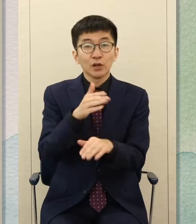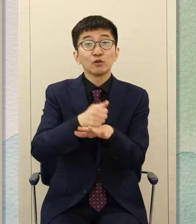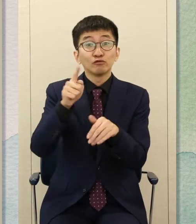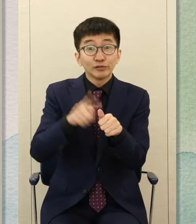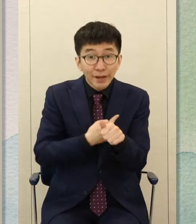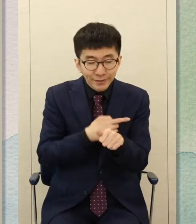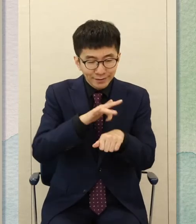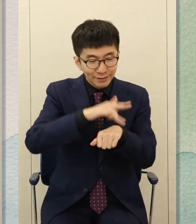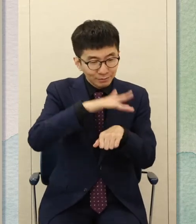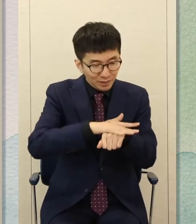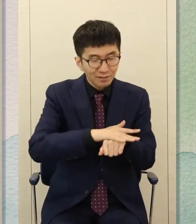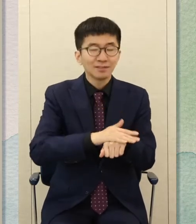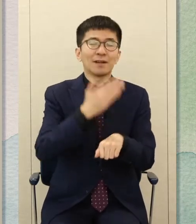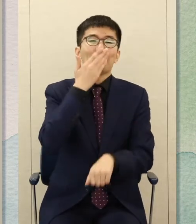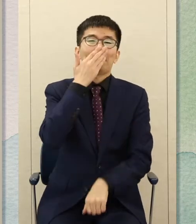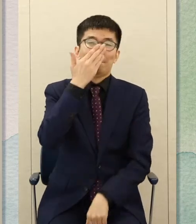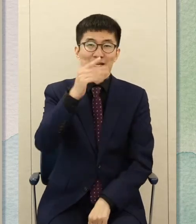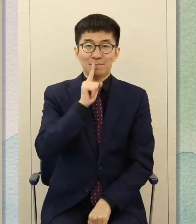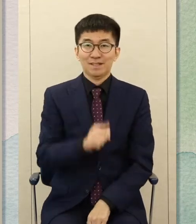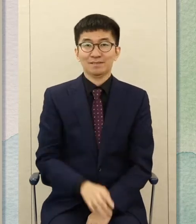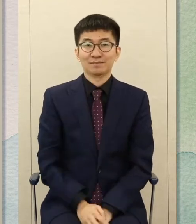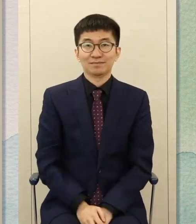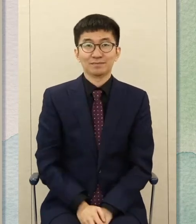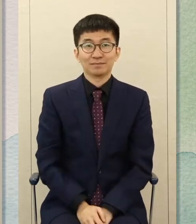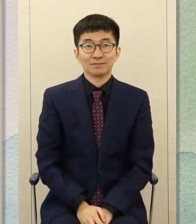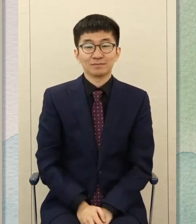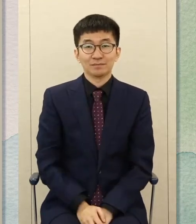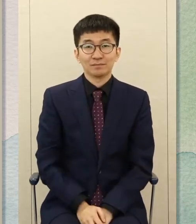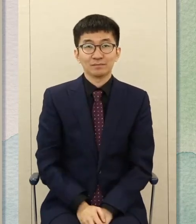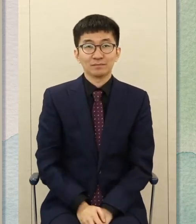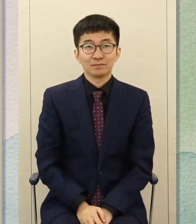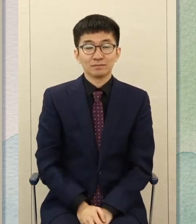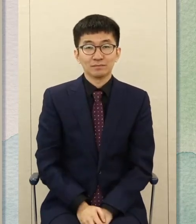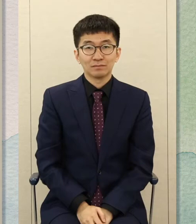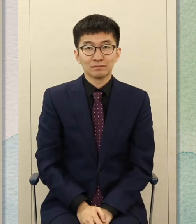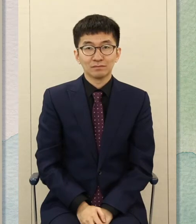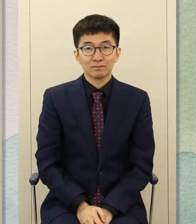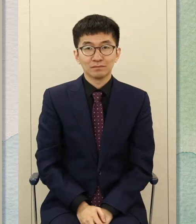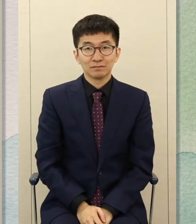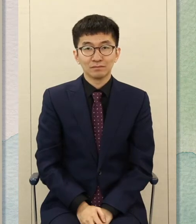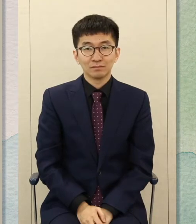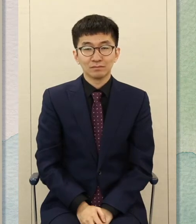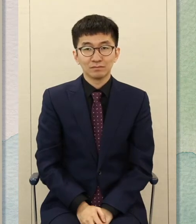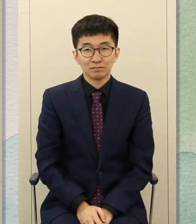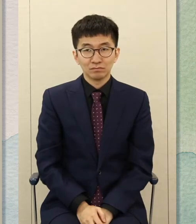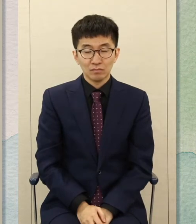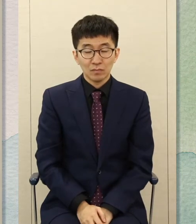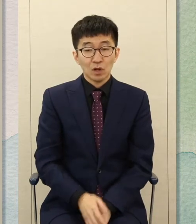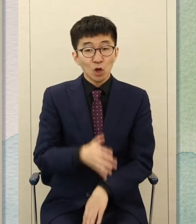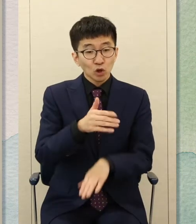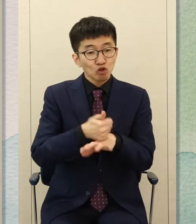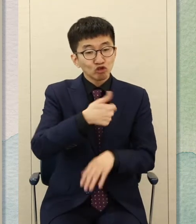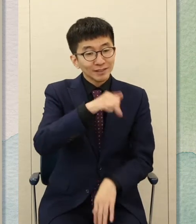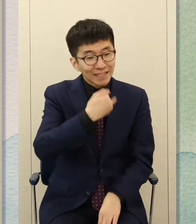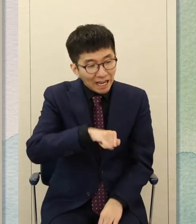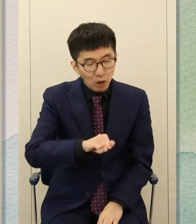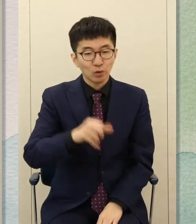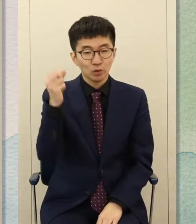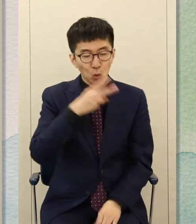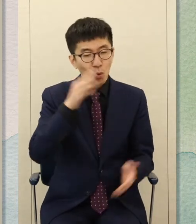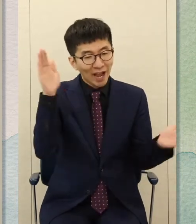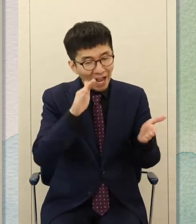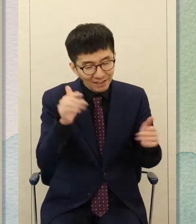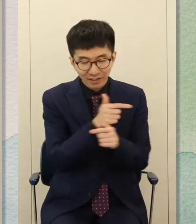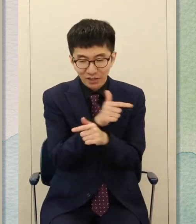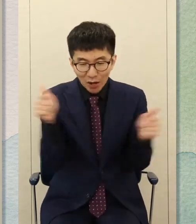큰 영향을 미친다. 그러니까 이제 저희를 많이 하는 게 제일 저희한테는 좋은 거죠. 어떻게 하면